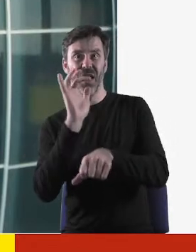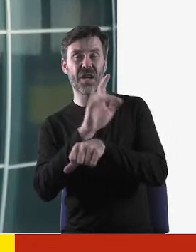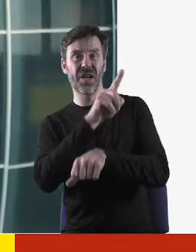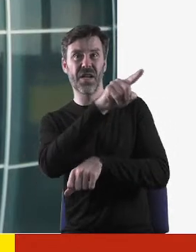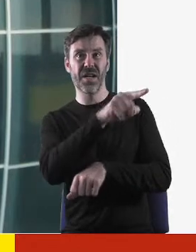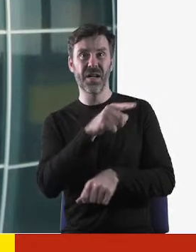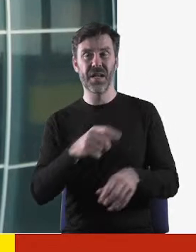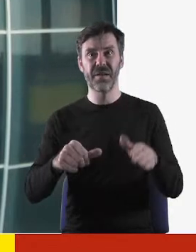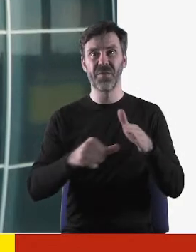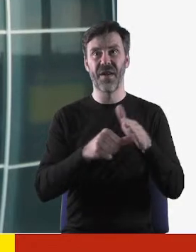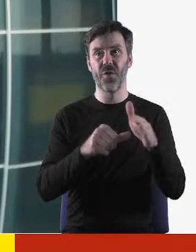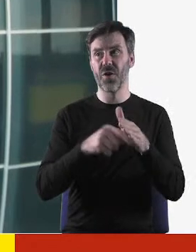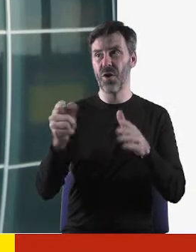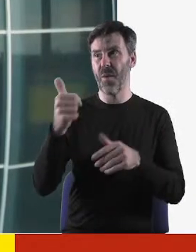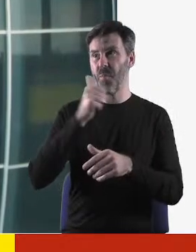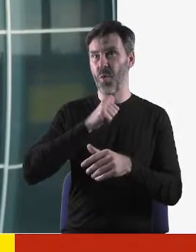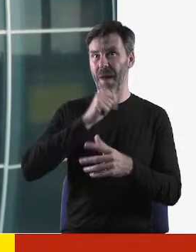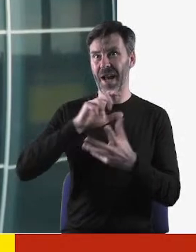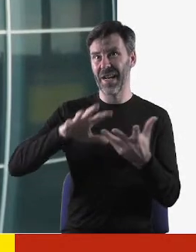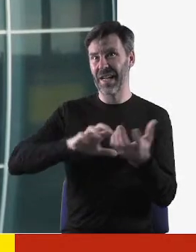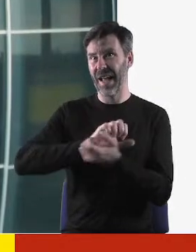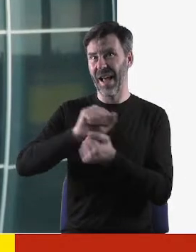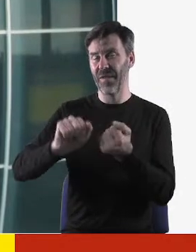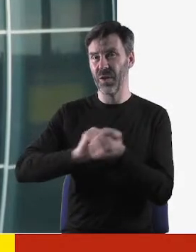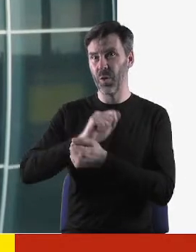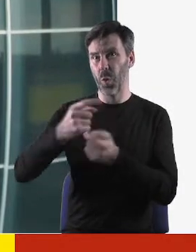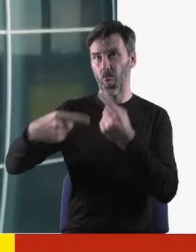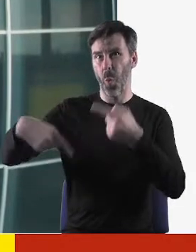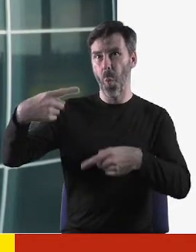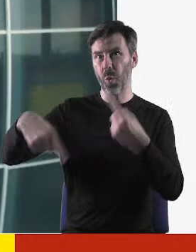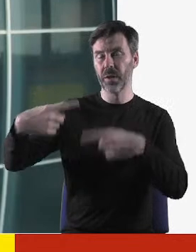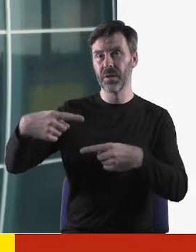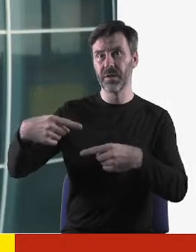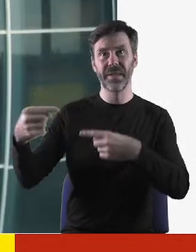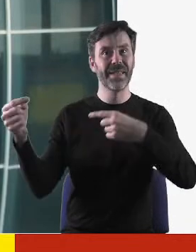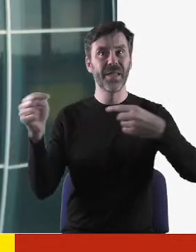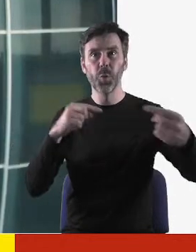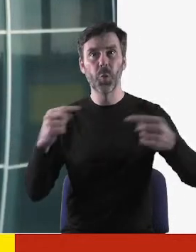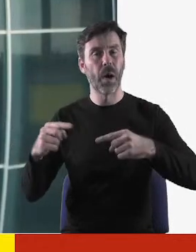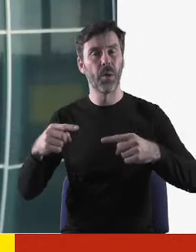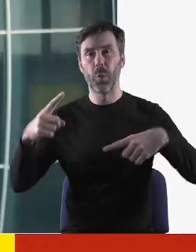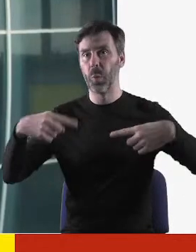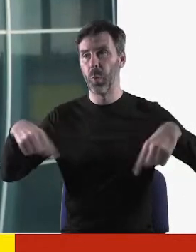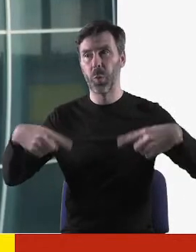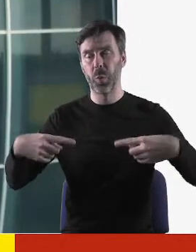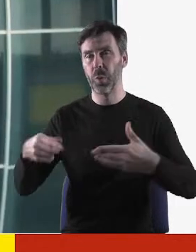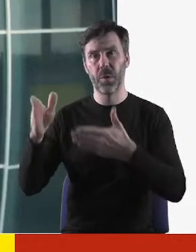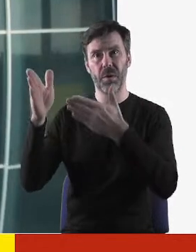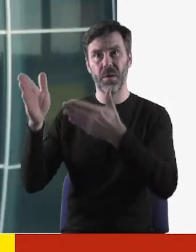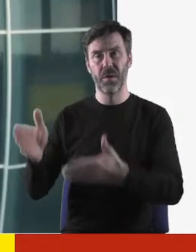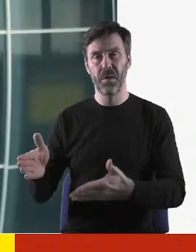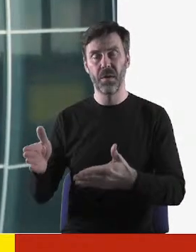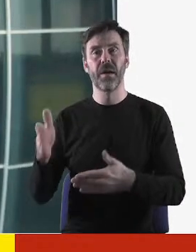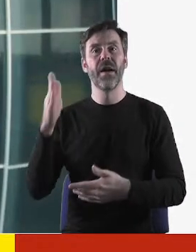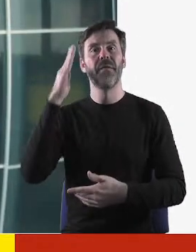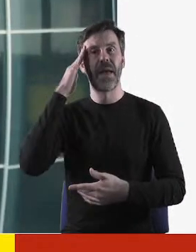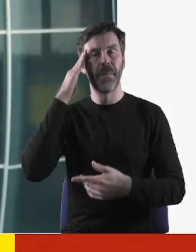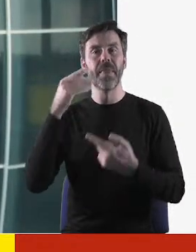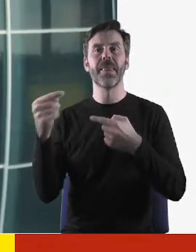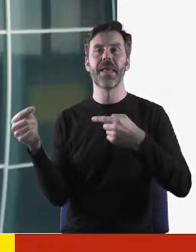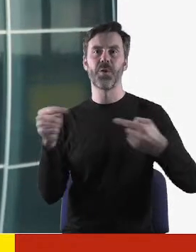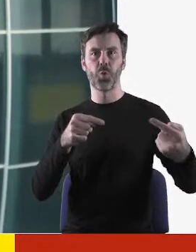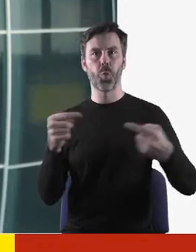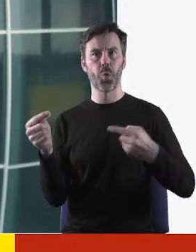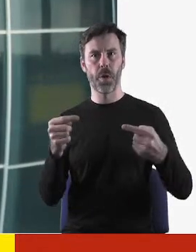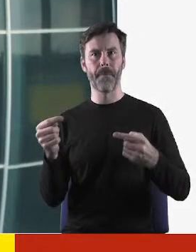próbuje się z nią kłócić, ani dyskutować, bo dyskusja oczywiście jest niezbędna. Nikt z nas nie ma monopolu na